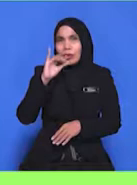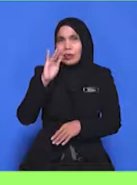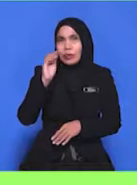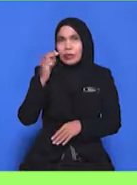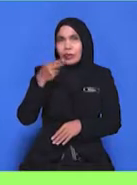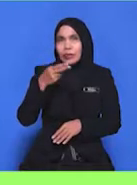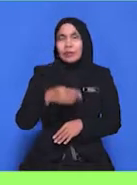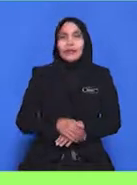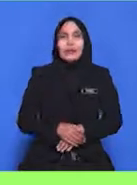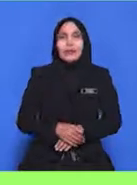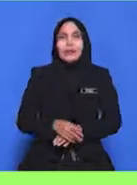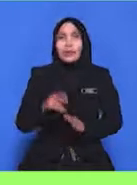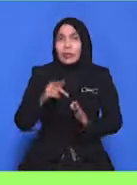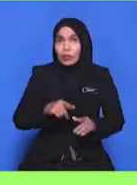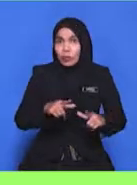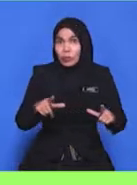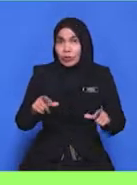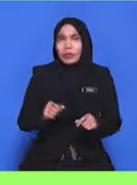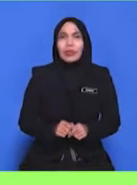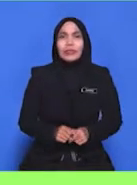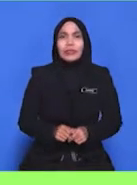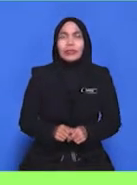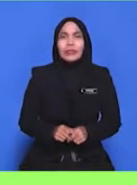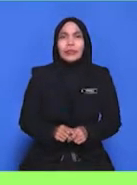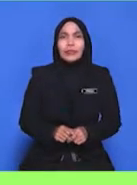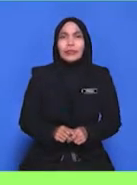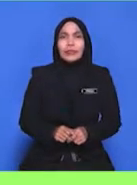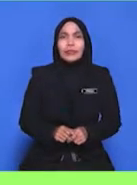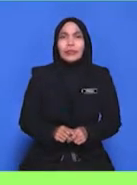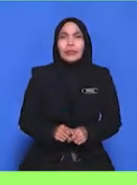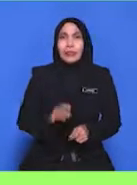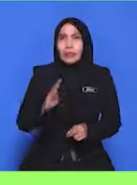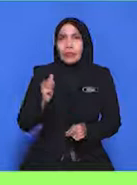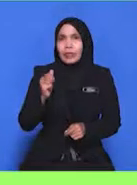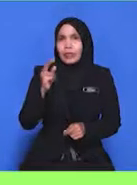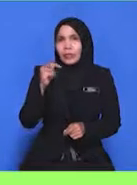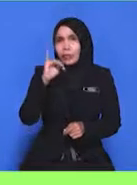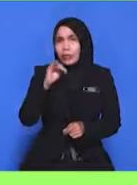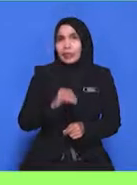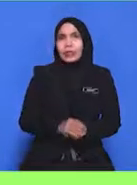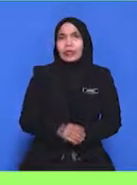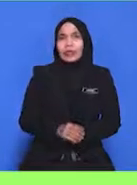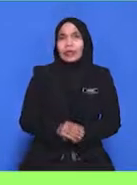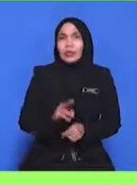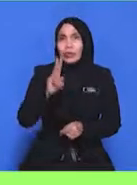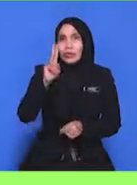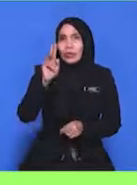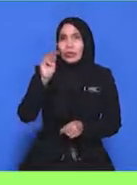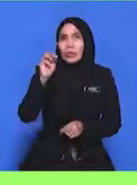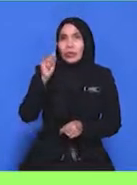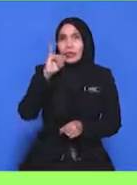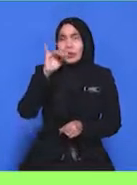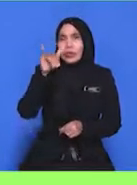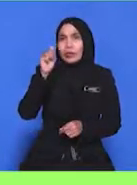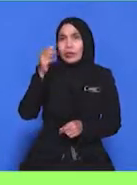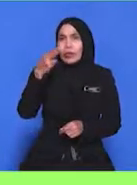Keluasan Kerajaan Bani Umayyah meliputi sebahagian besar benua Afrika, Asia